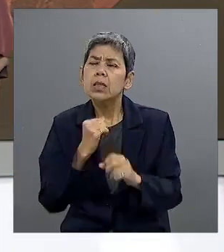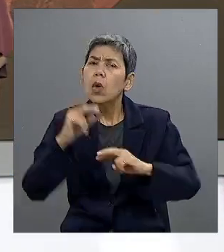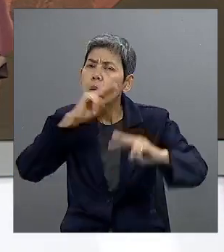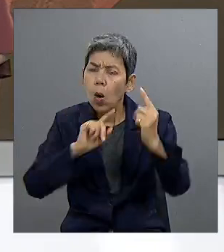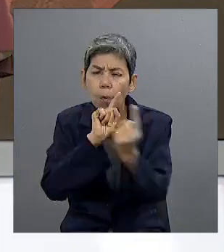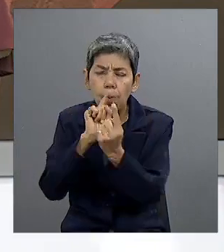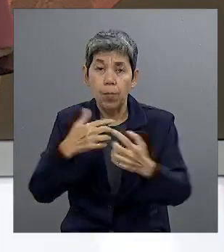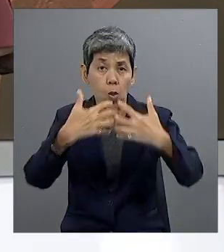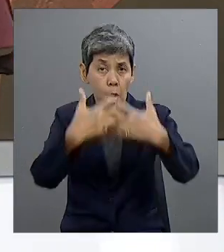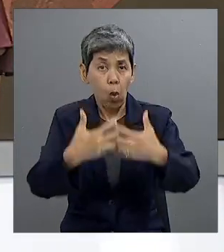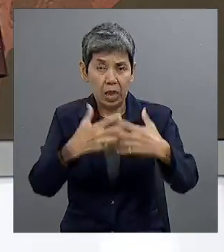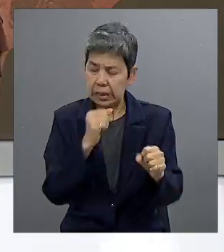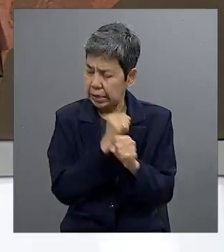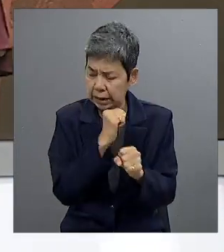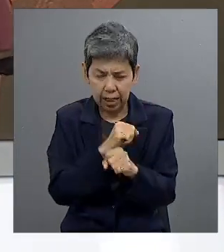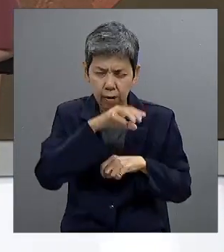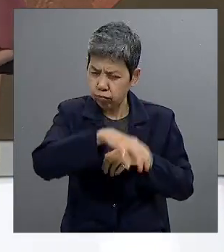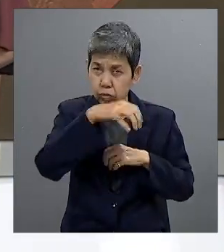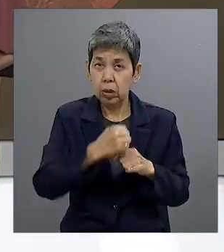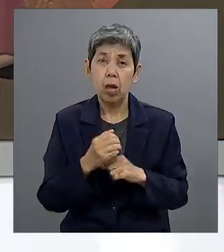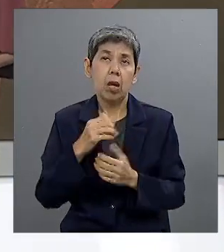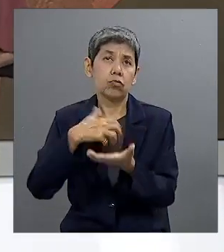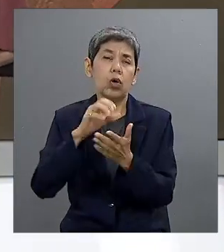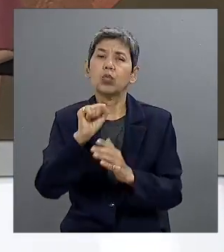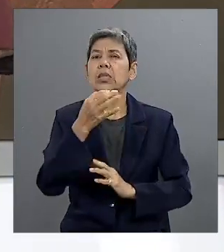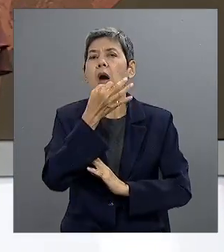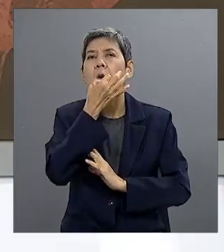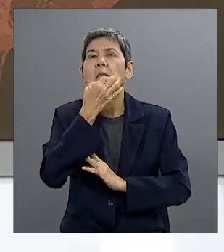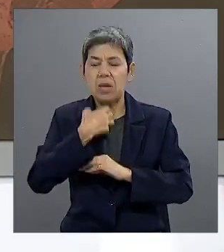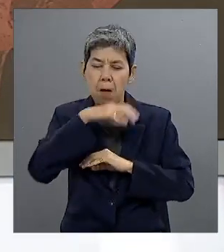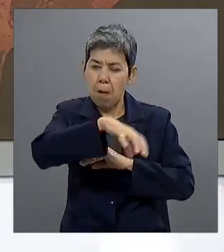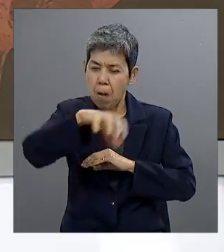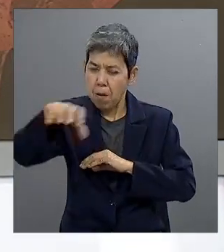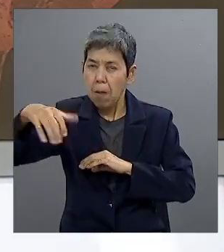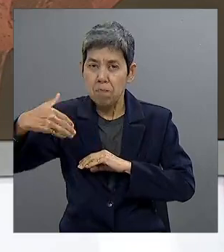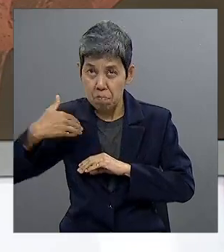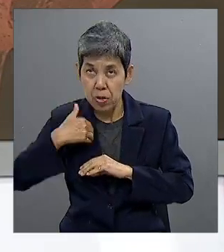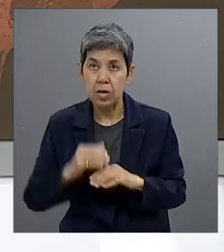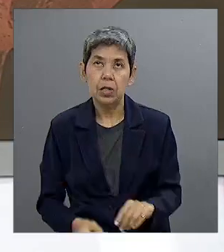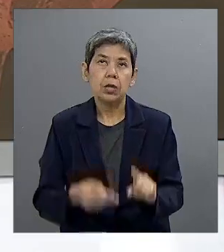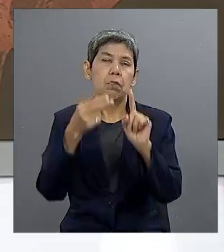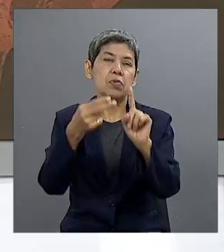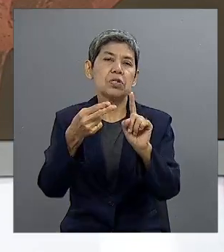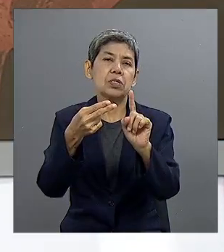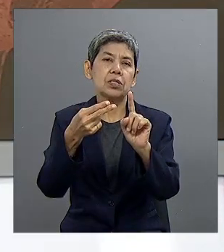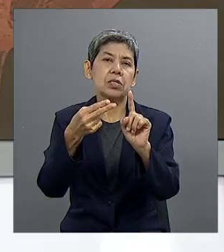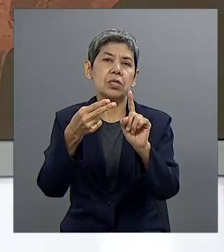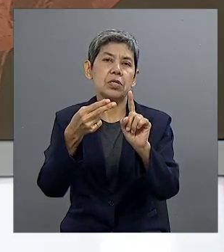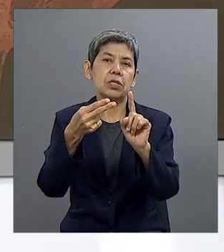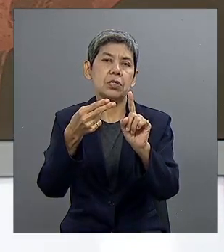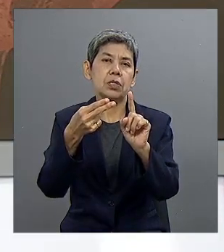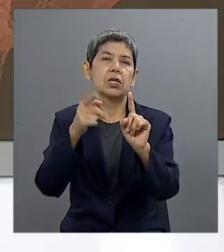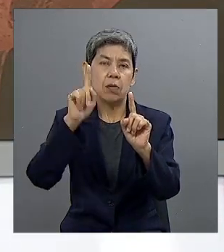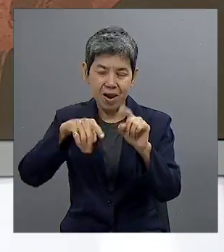โรงงานต้องทำทั้งหมดสพปรายงานว่าสมุทรสาครมีจำนวนโรงงานกว่าหนึ่งหมื่นหนึ่งพันห้าแห่งนะคะ